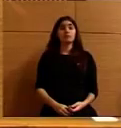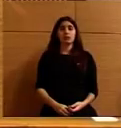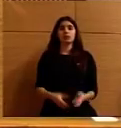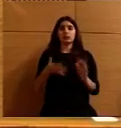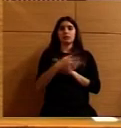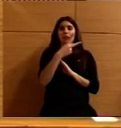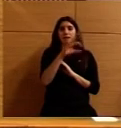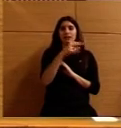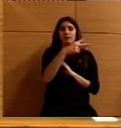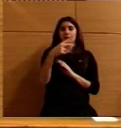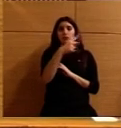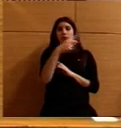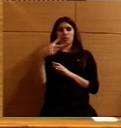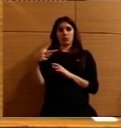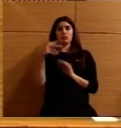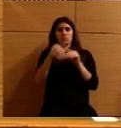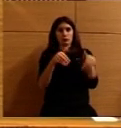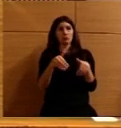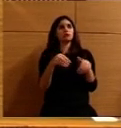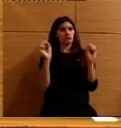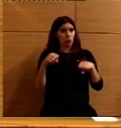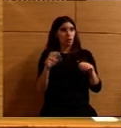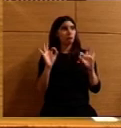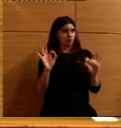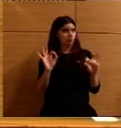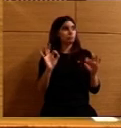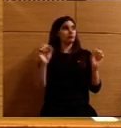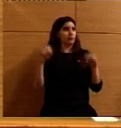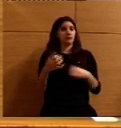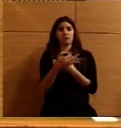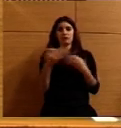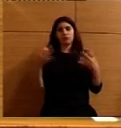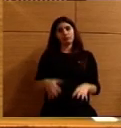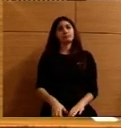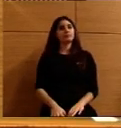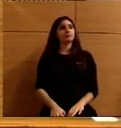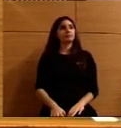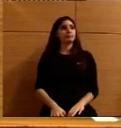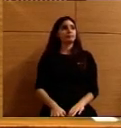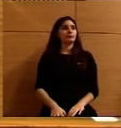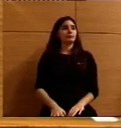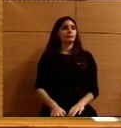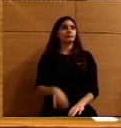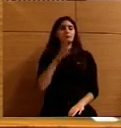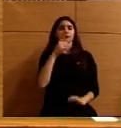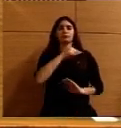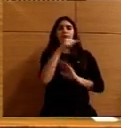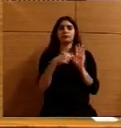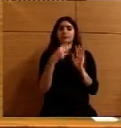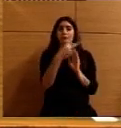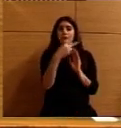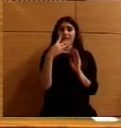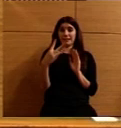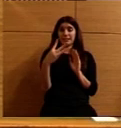tant, 20, 21 i 22, passem a la votació. Estem tots d'acord? Tots d'acord també? Unanimitat? Molt bé. Passem al punt